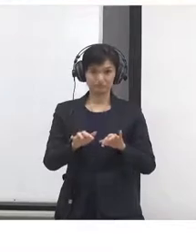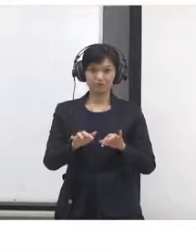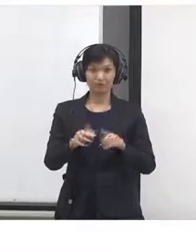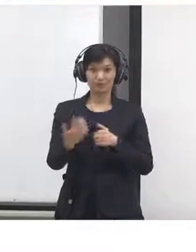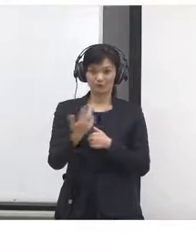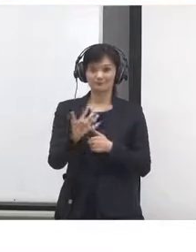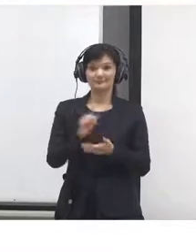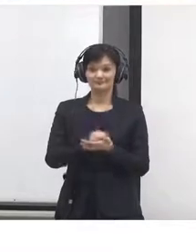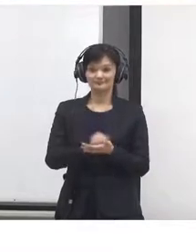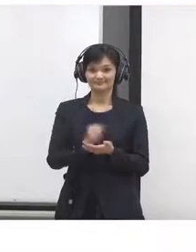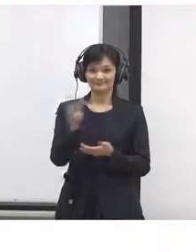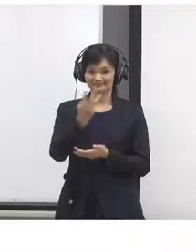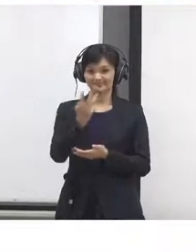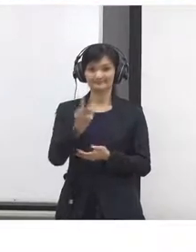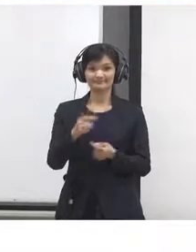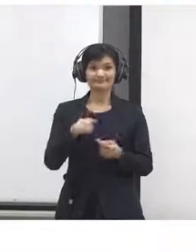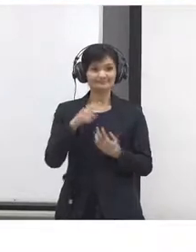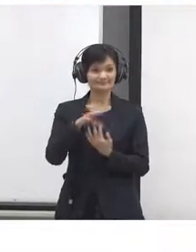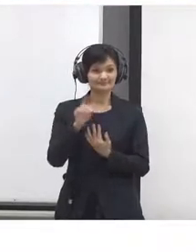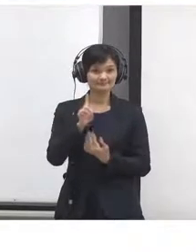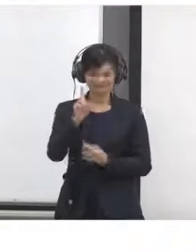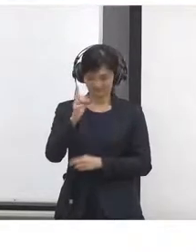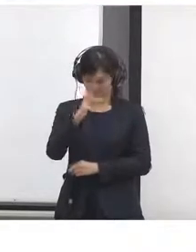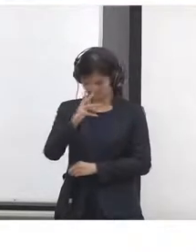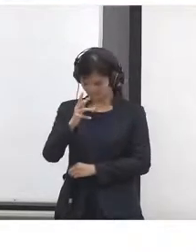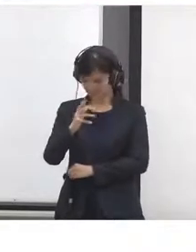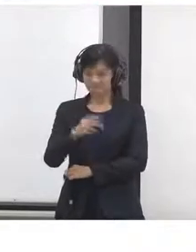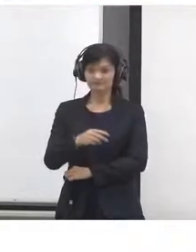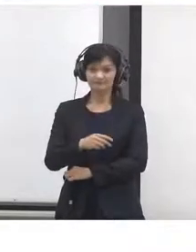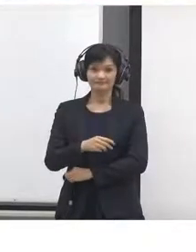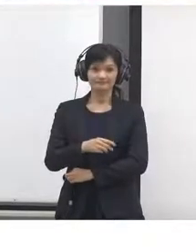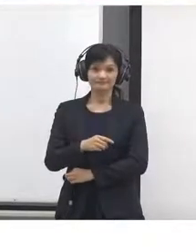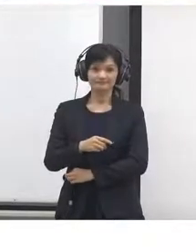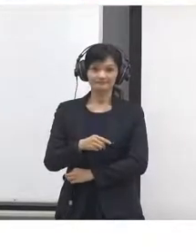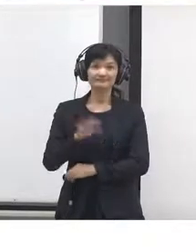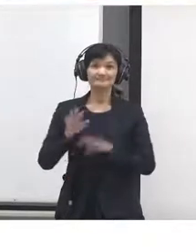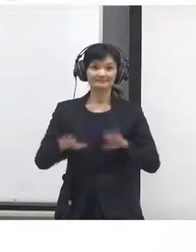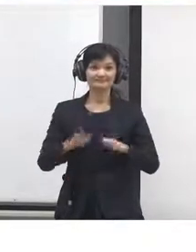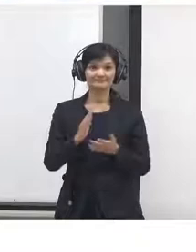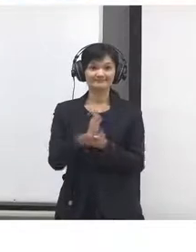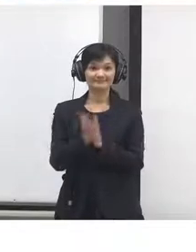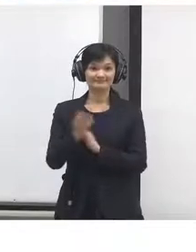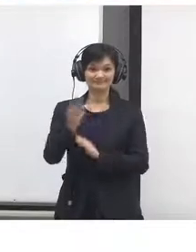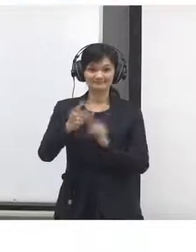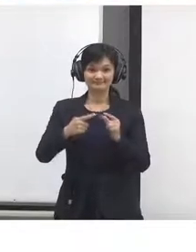来问。Okay, so we already have three questions on Slido.